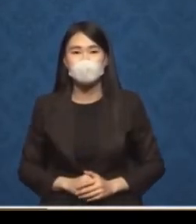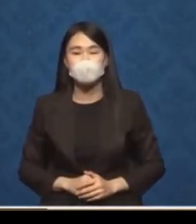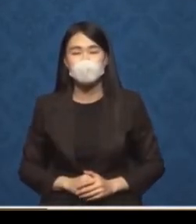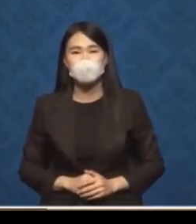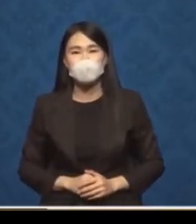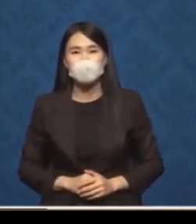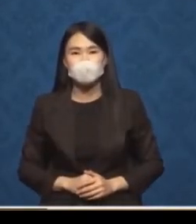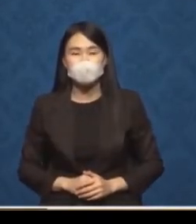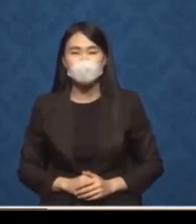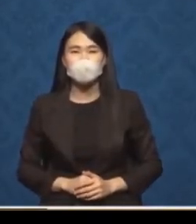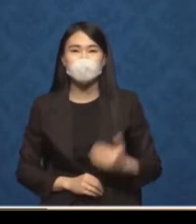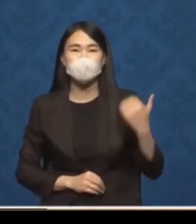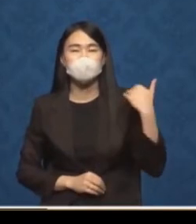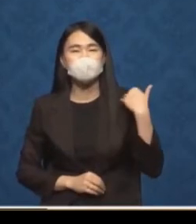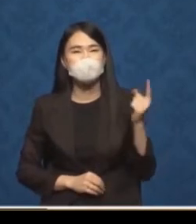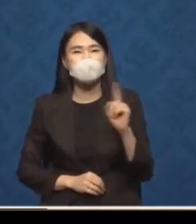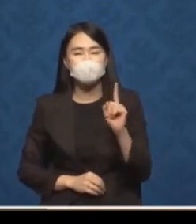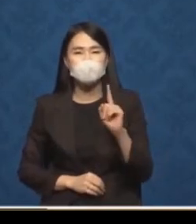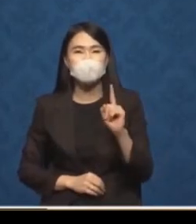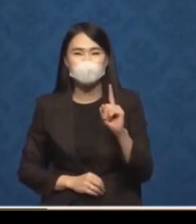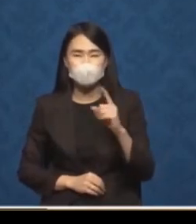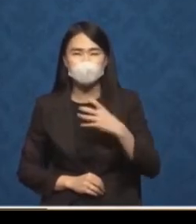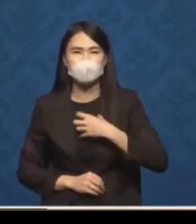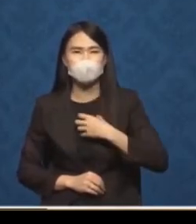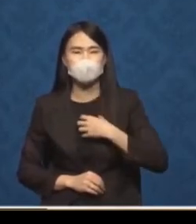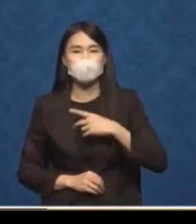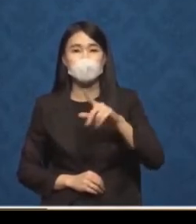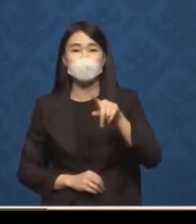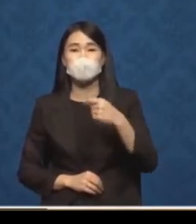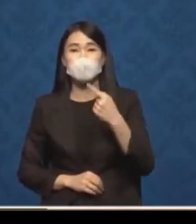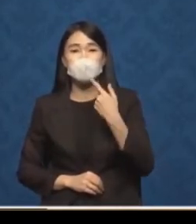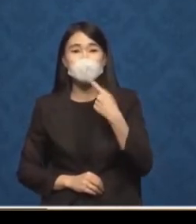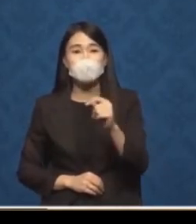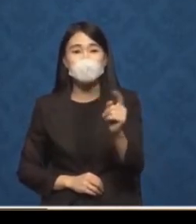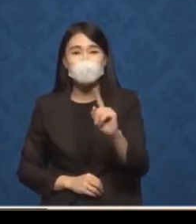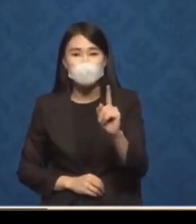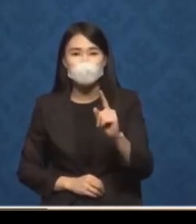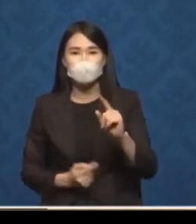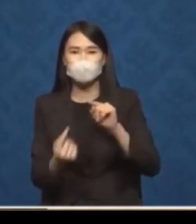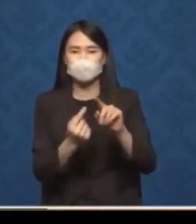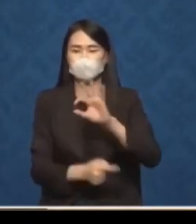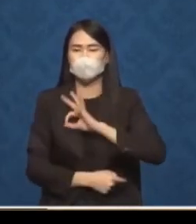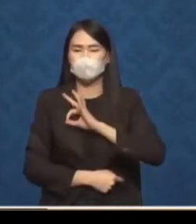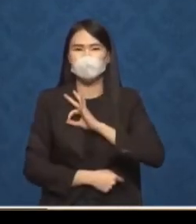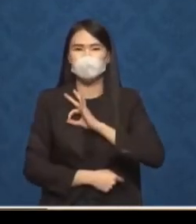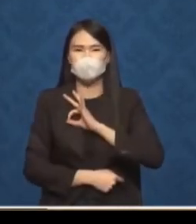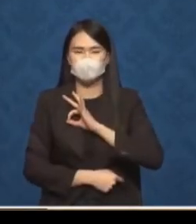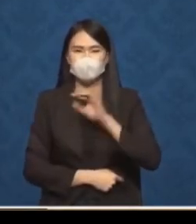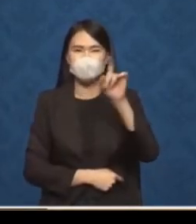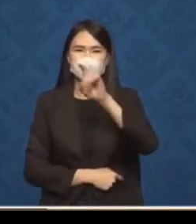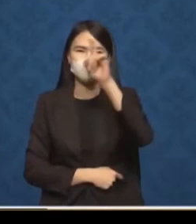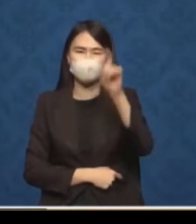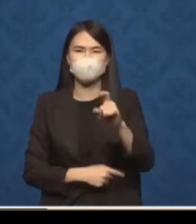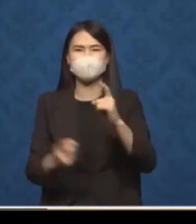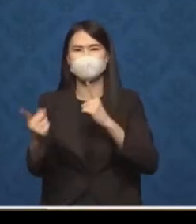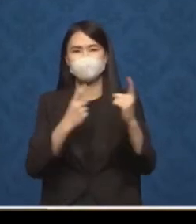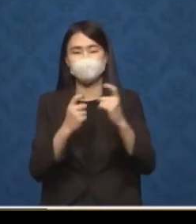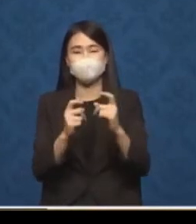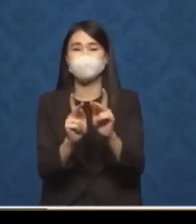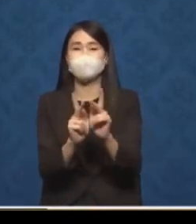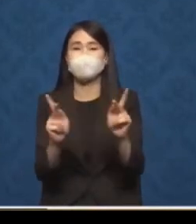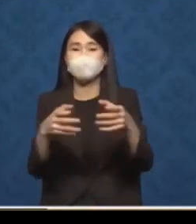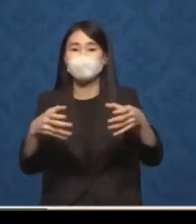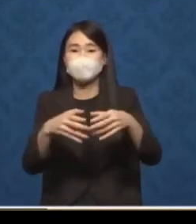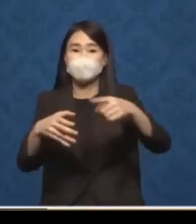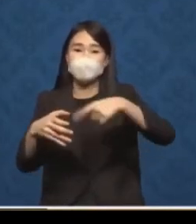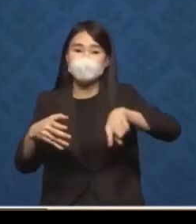วก็ยังมีอยากจะตอบคำถามจากท่านสมาชิกที่ได้มีข้อสงสัยกับคณะกรรมการ